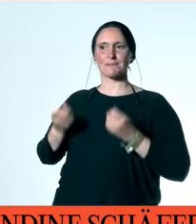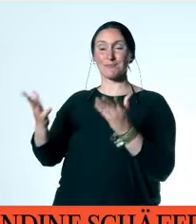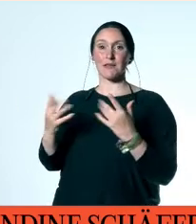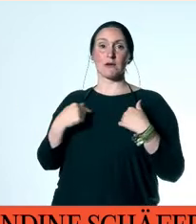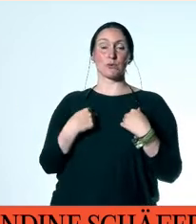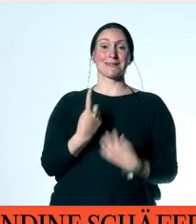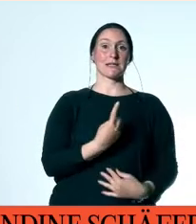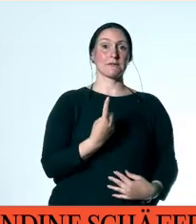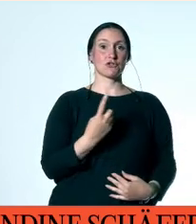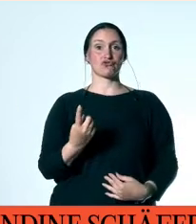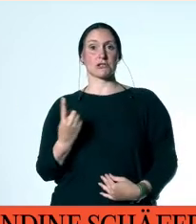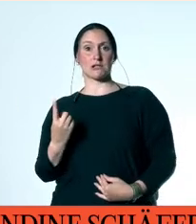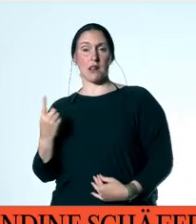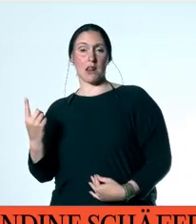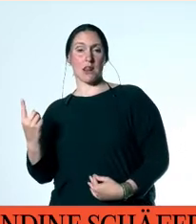in der Kultur,